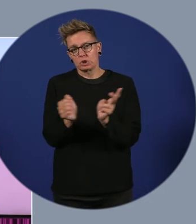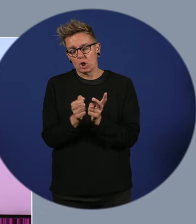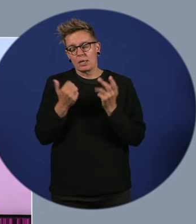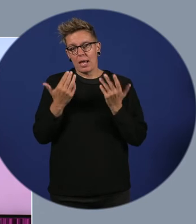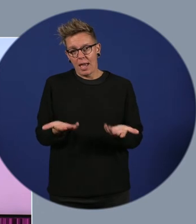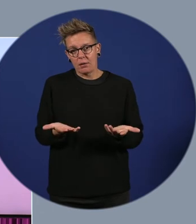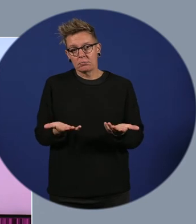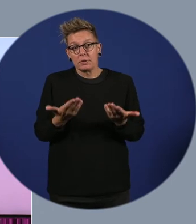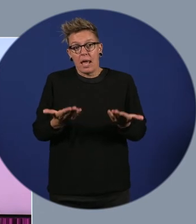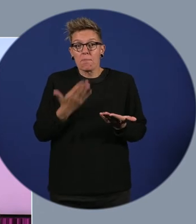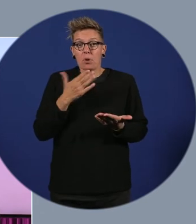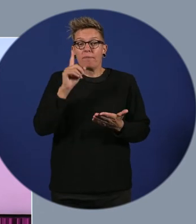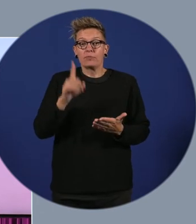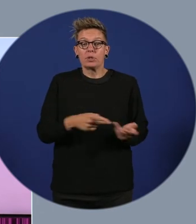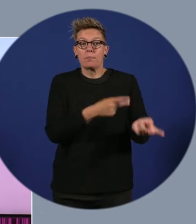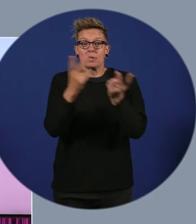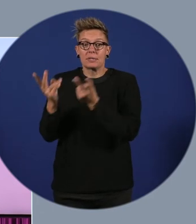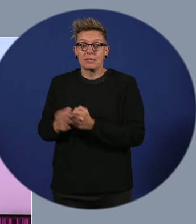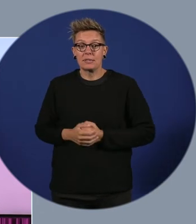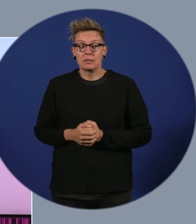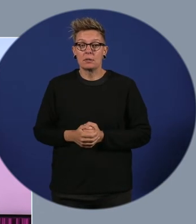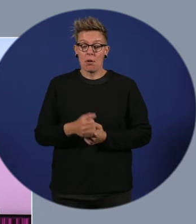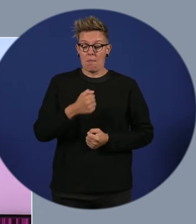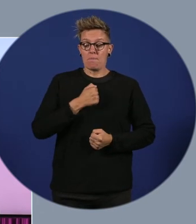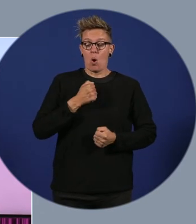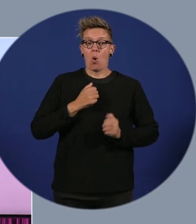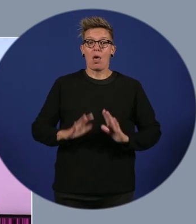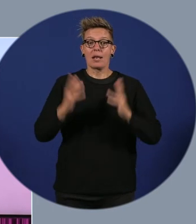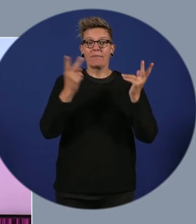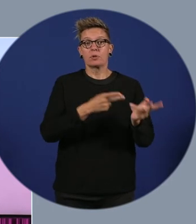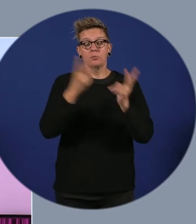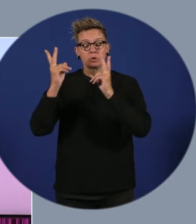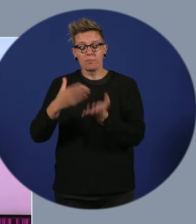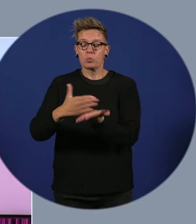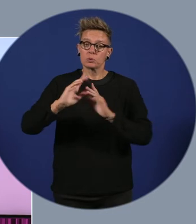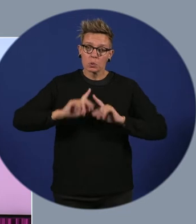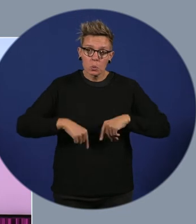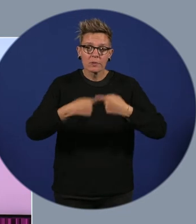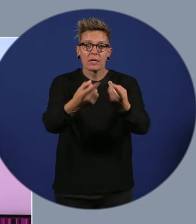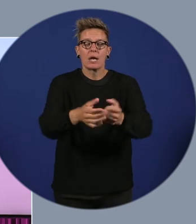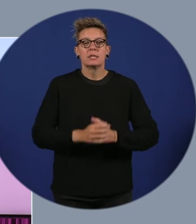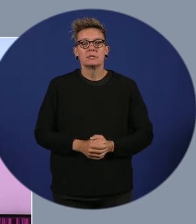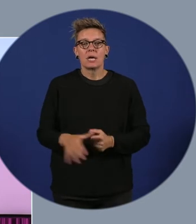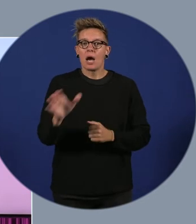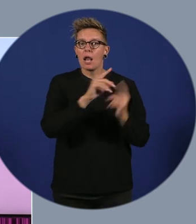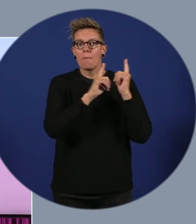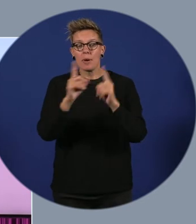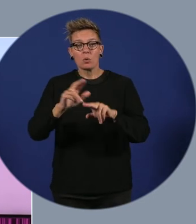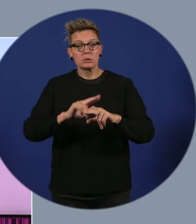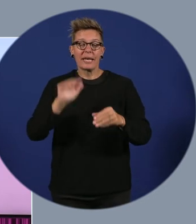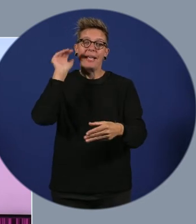är hälsosamt för demokratin. Mm. För att hålla en levande demokrati som fortsätter utvecklas, där alla människor känner